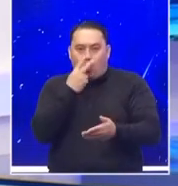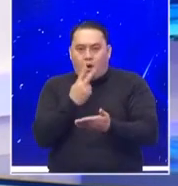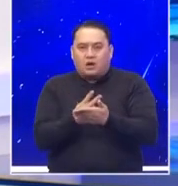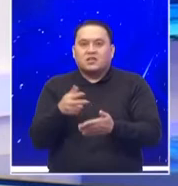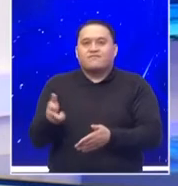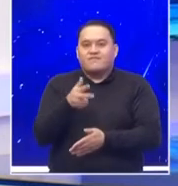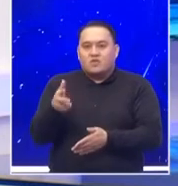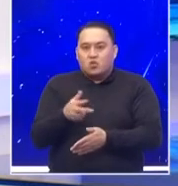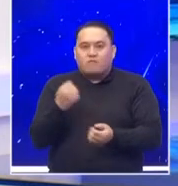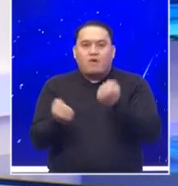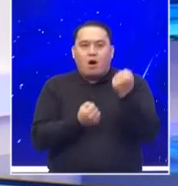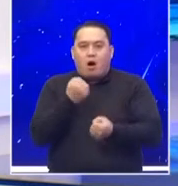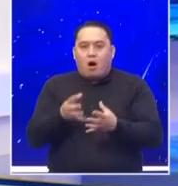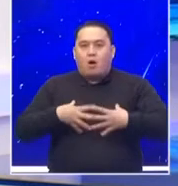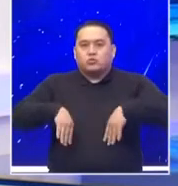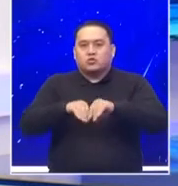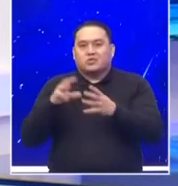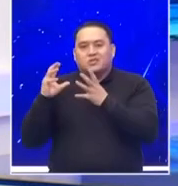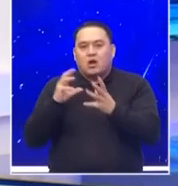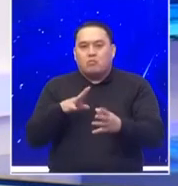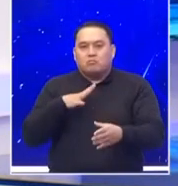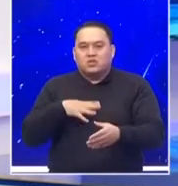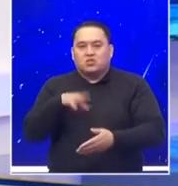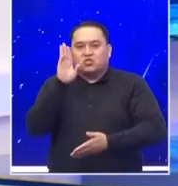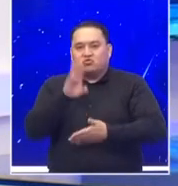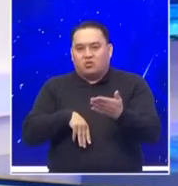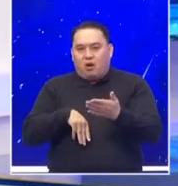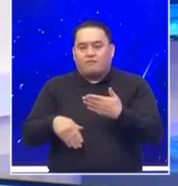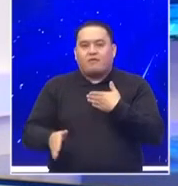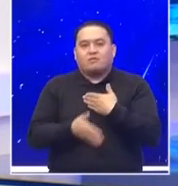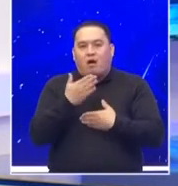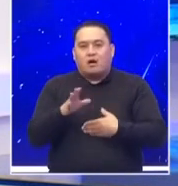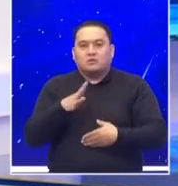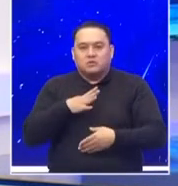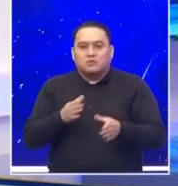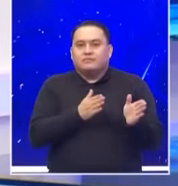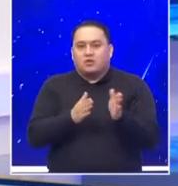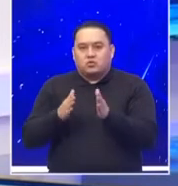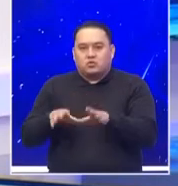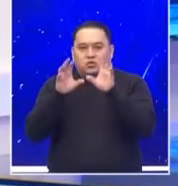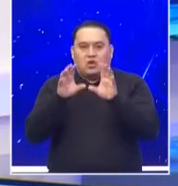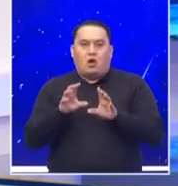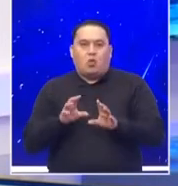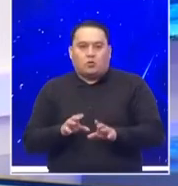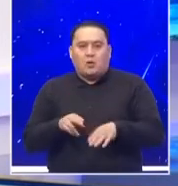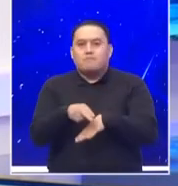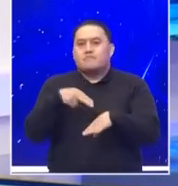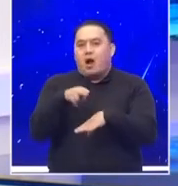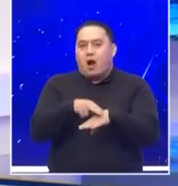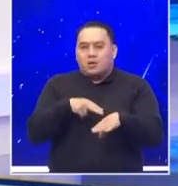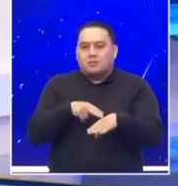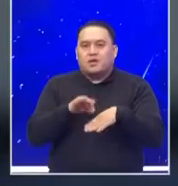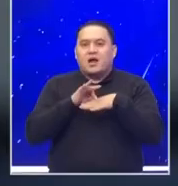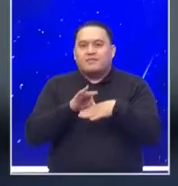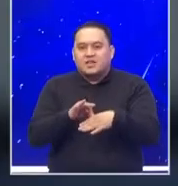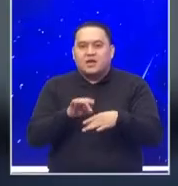на видеозаписи водитель общественного транспорта был привлечен к административной ответственности в соответствии с действующим законодательством стражи порядка